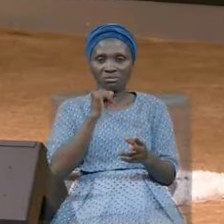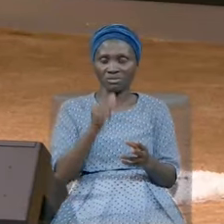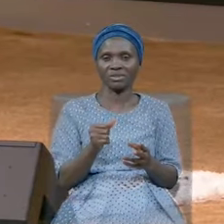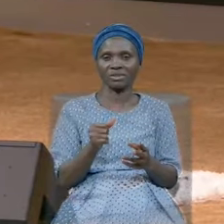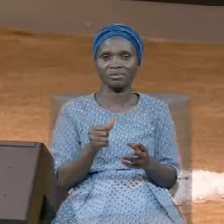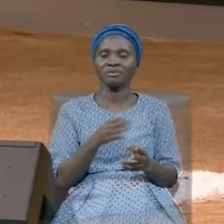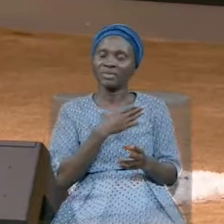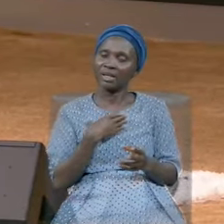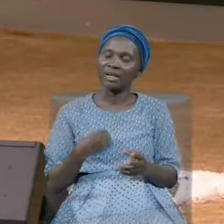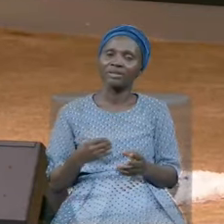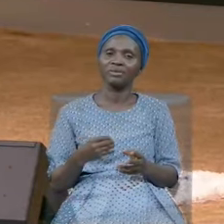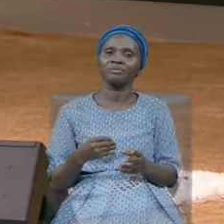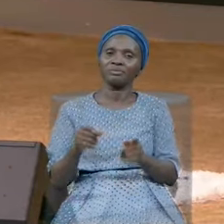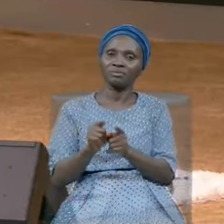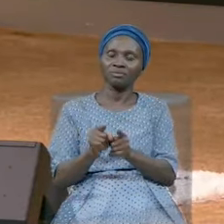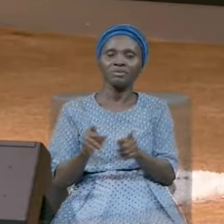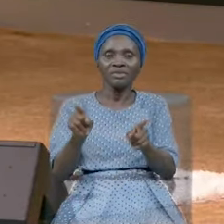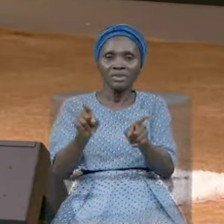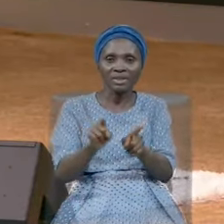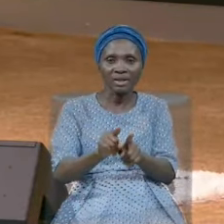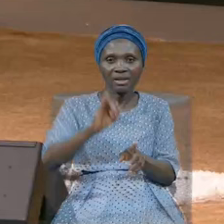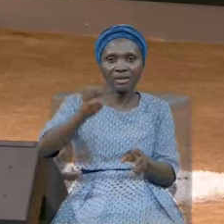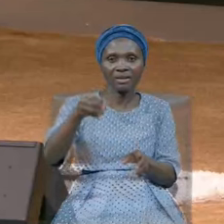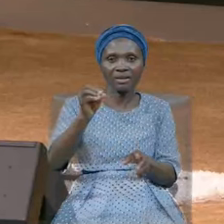un mari comme Job.